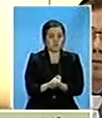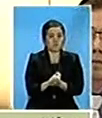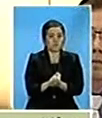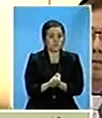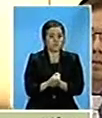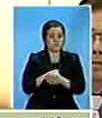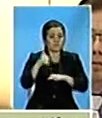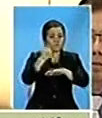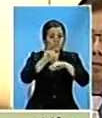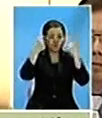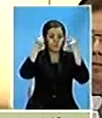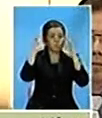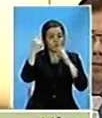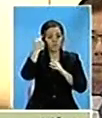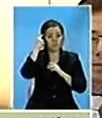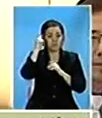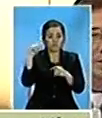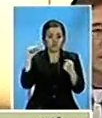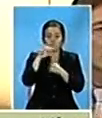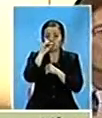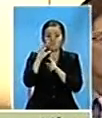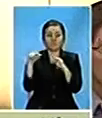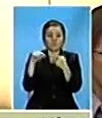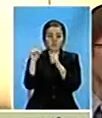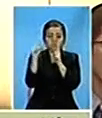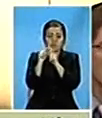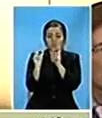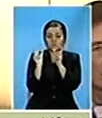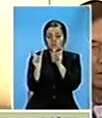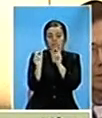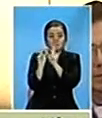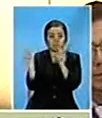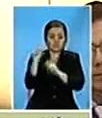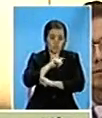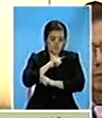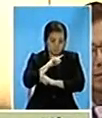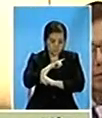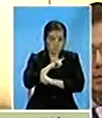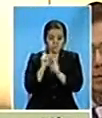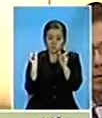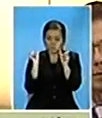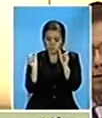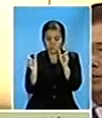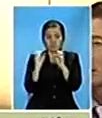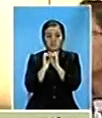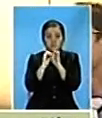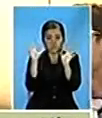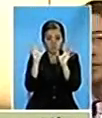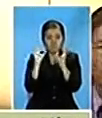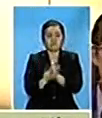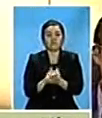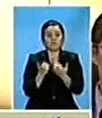ไรนะครับก็เลยบอกว่าโดยคณะกรรมการก็คณะกรรมการต้องรับผิดชอบอยู่แล้วนะครับก็เลยเติมให้มันชัดเจนขึ้นเท่านั้นเองอัน